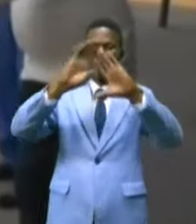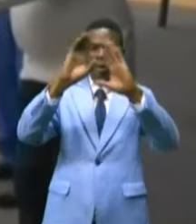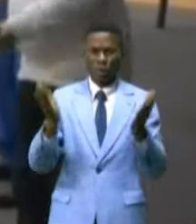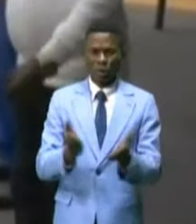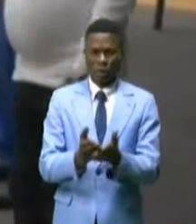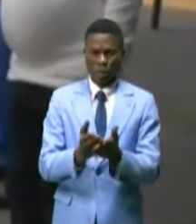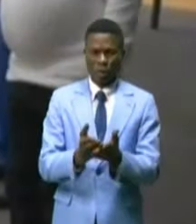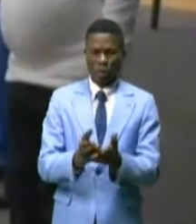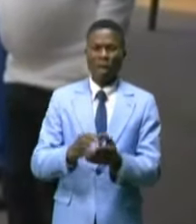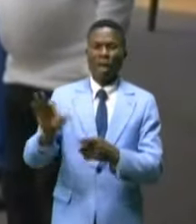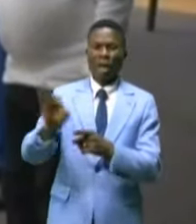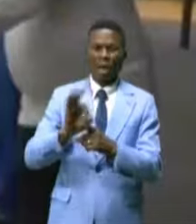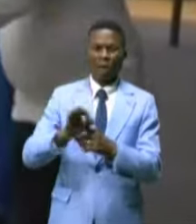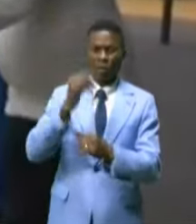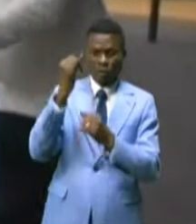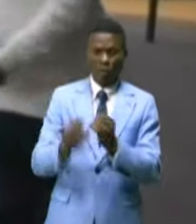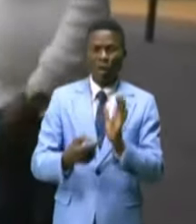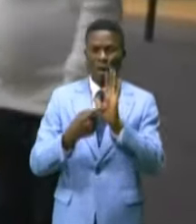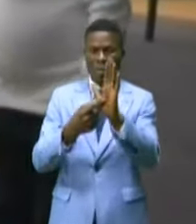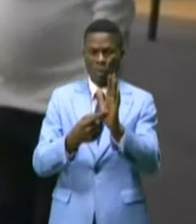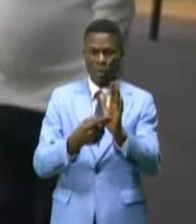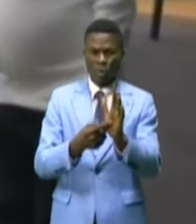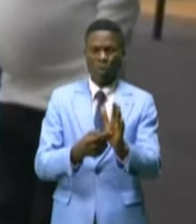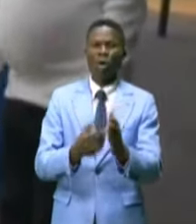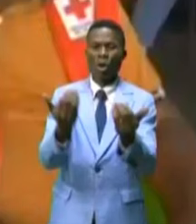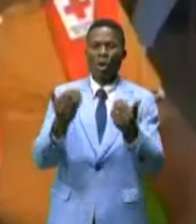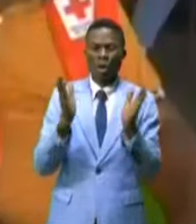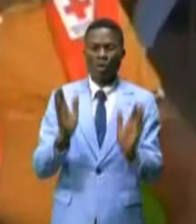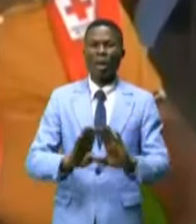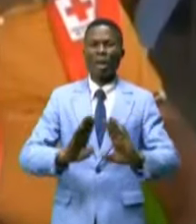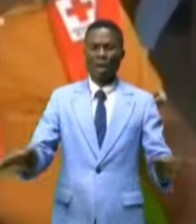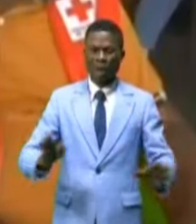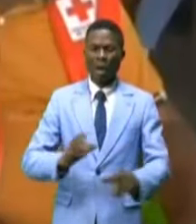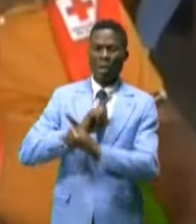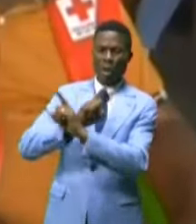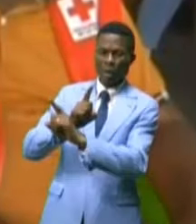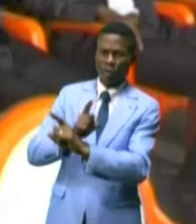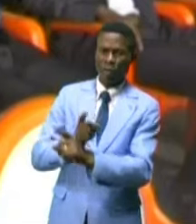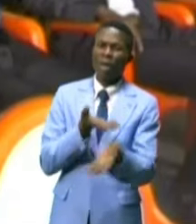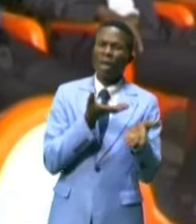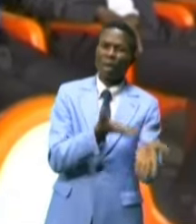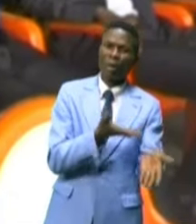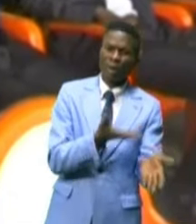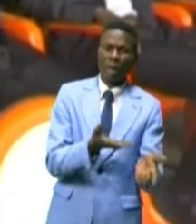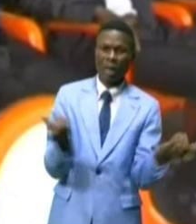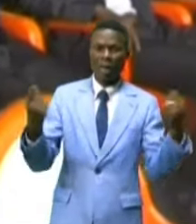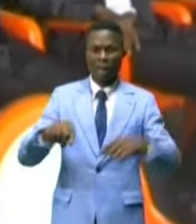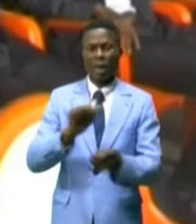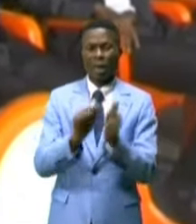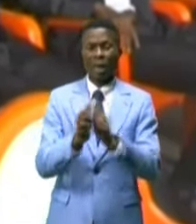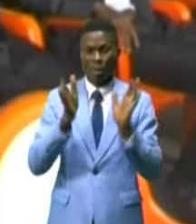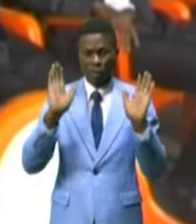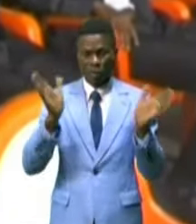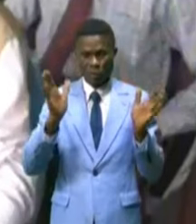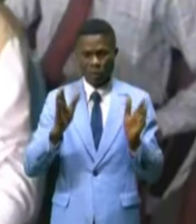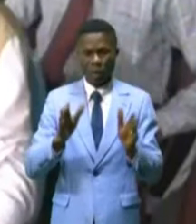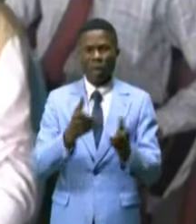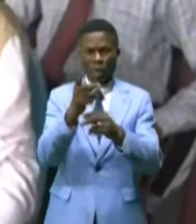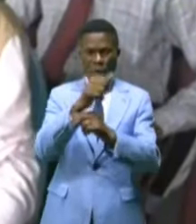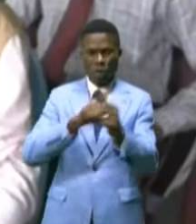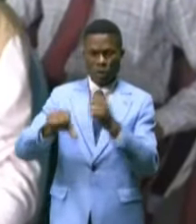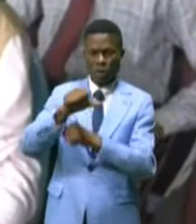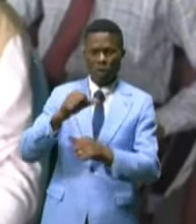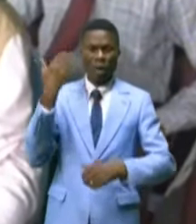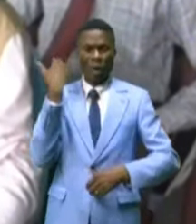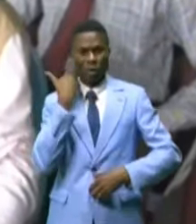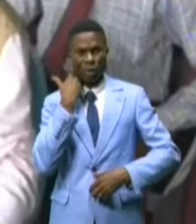participation attestent que ces volontaires sont aptes dans la préparation et l'intervention lors des catastrophes naturelles, les